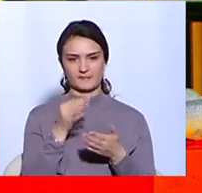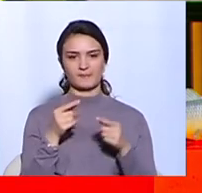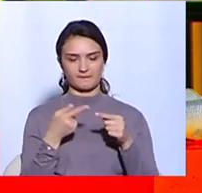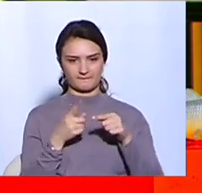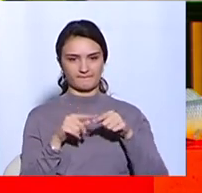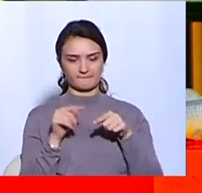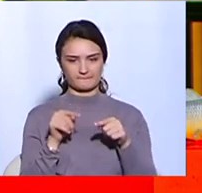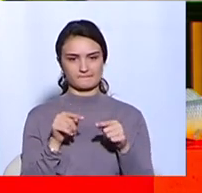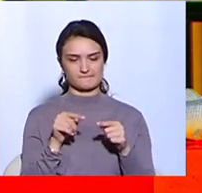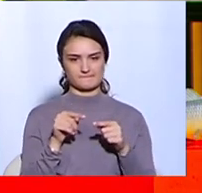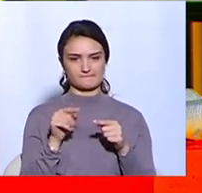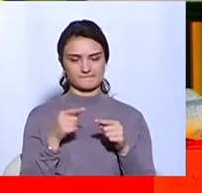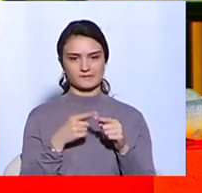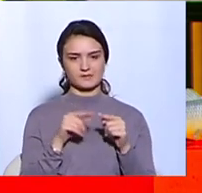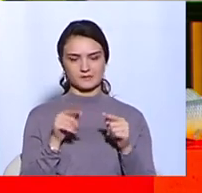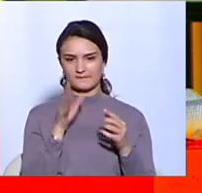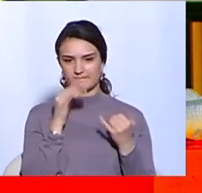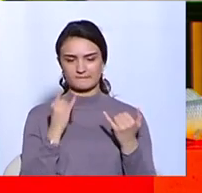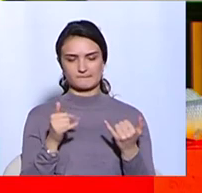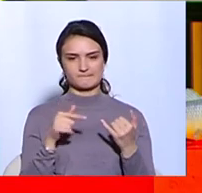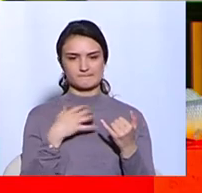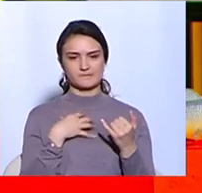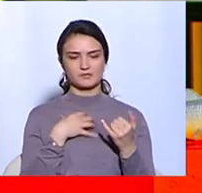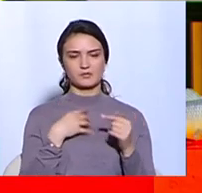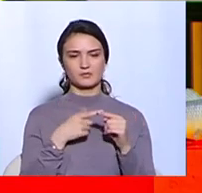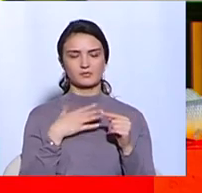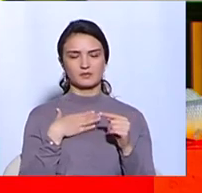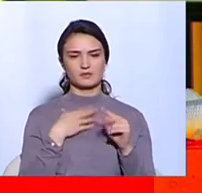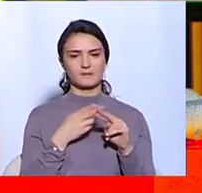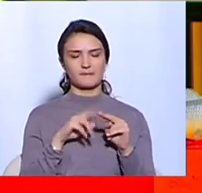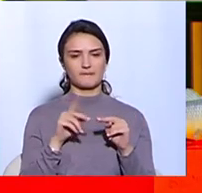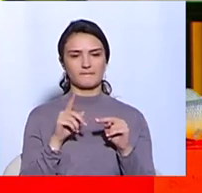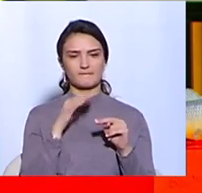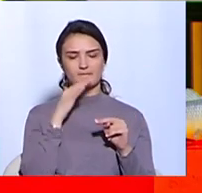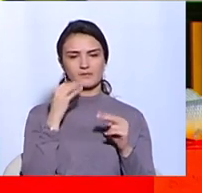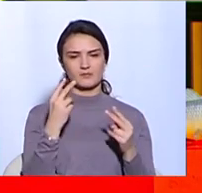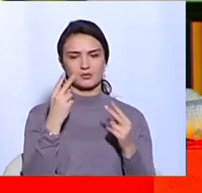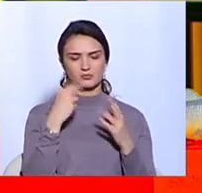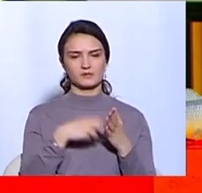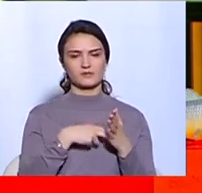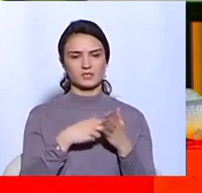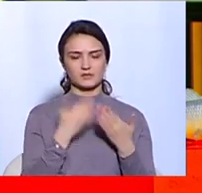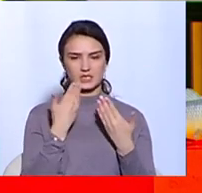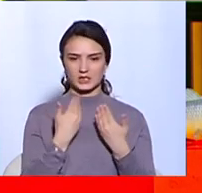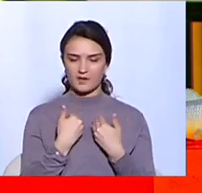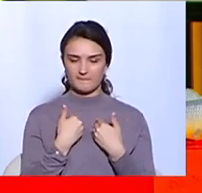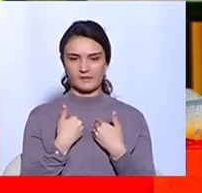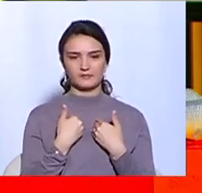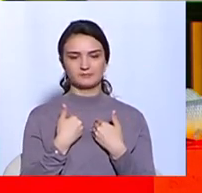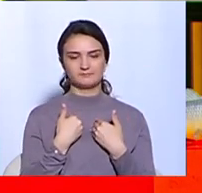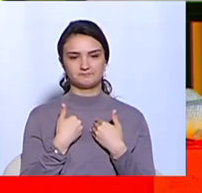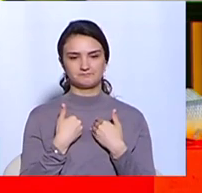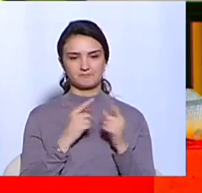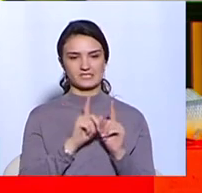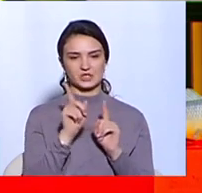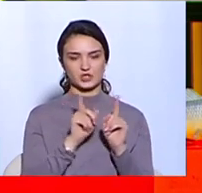დადგა ეს სეზონი აქტუალური გახდა ჩვენთვის, იმიტომ რომ ბევრი მაყურებელი წერს და გვეკითხება